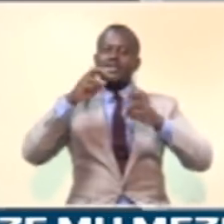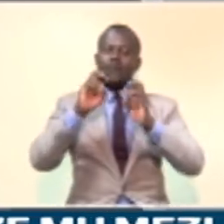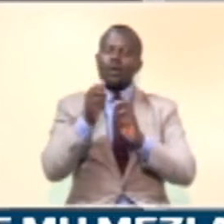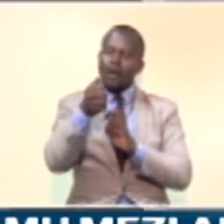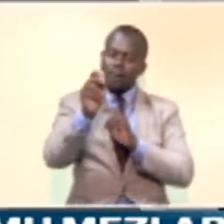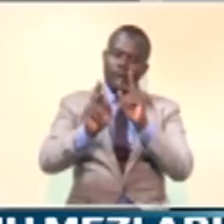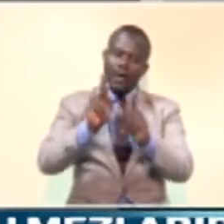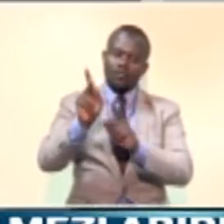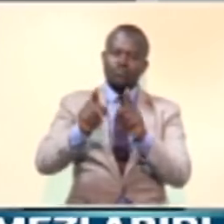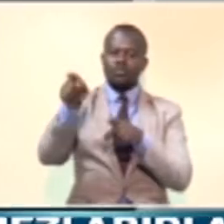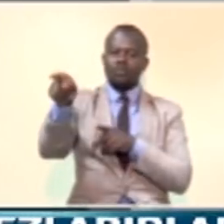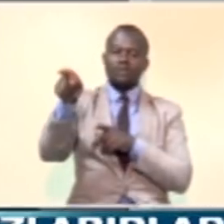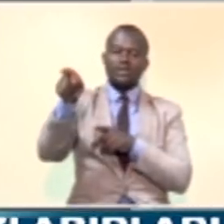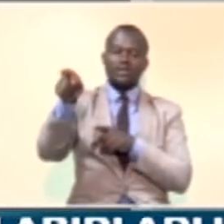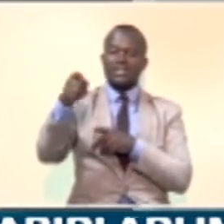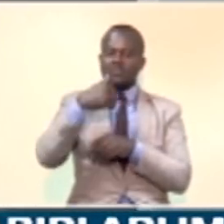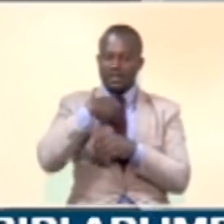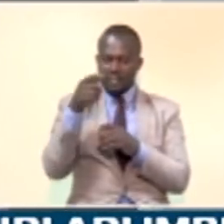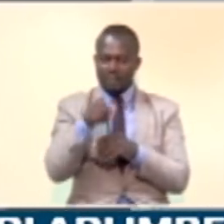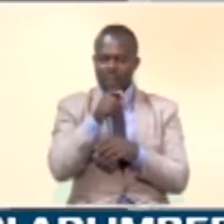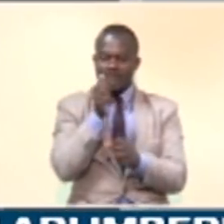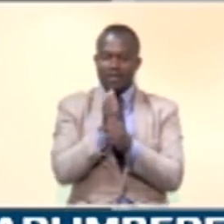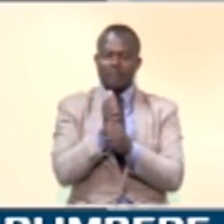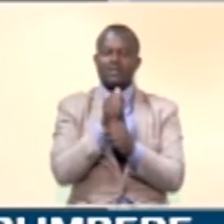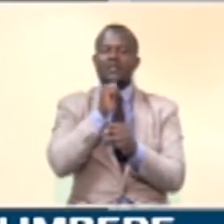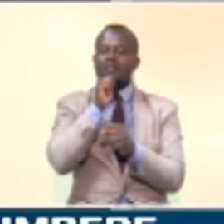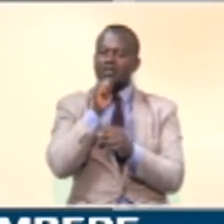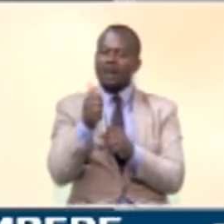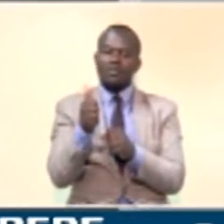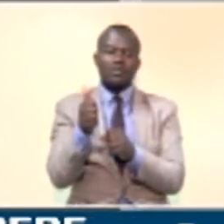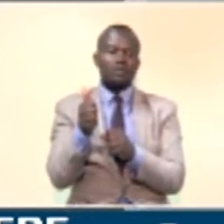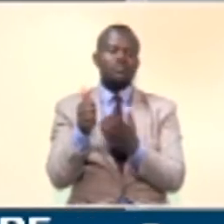abo bantu bafite ibyo byaba bakoze ntabwo